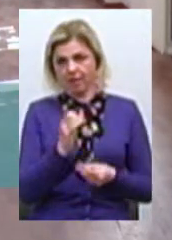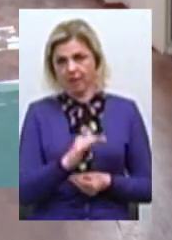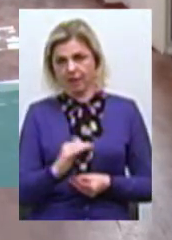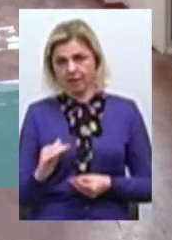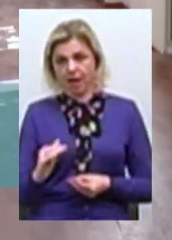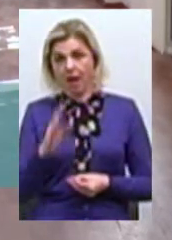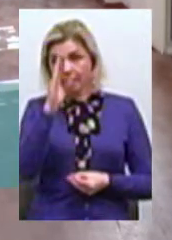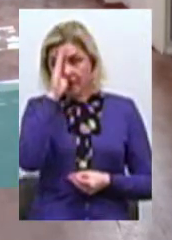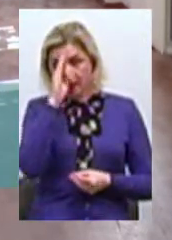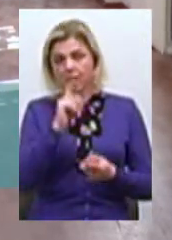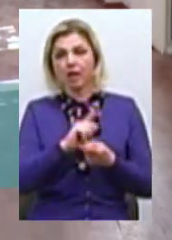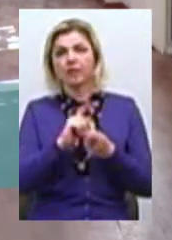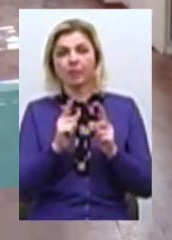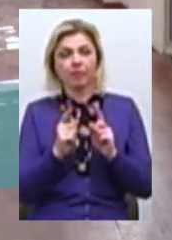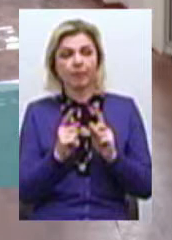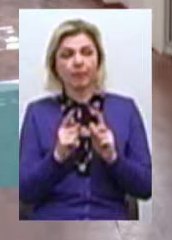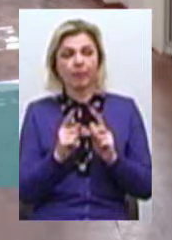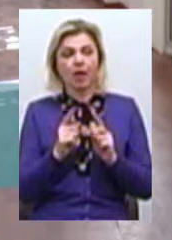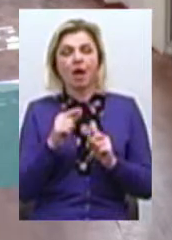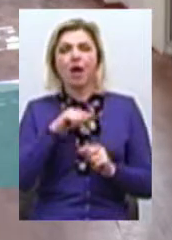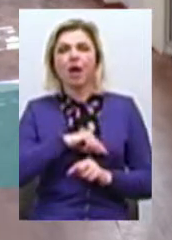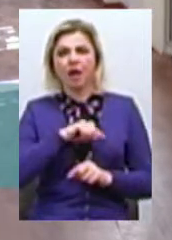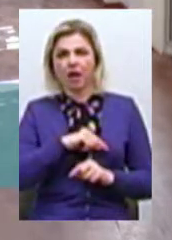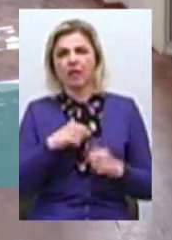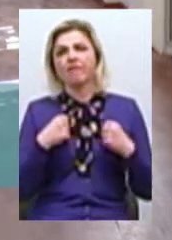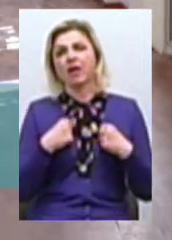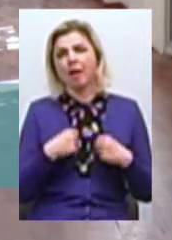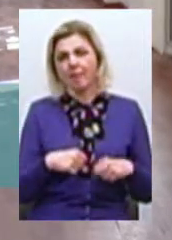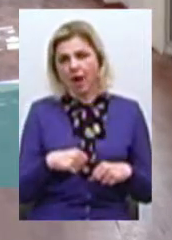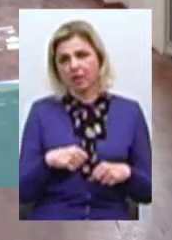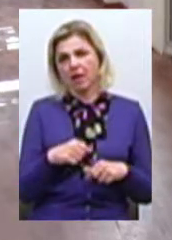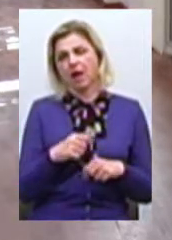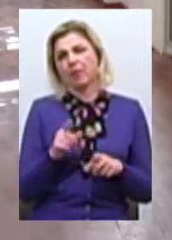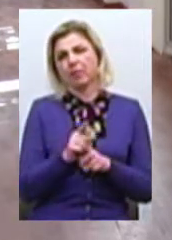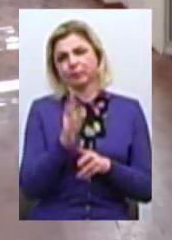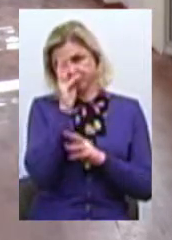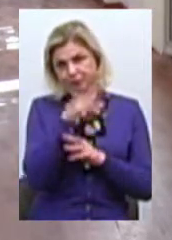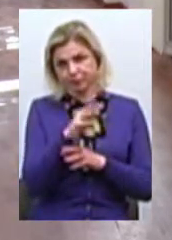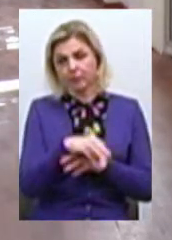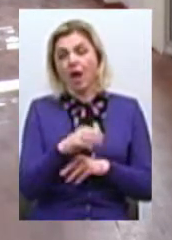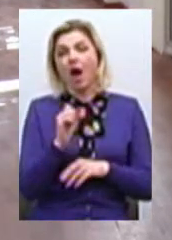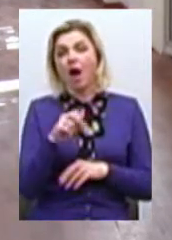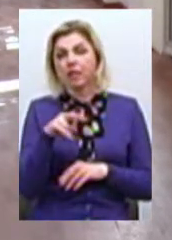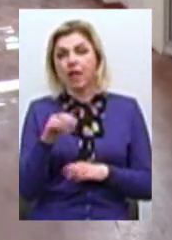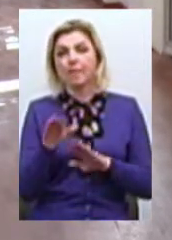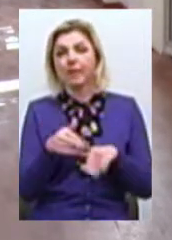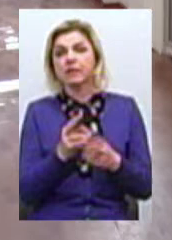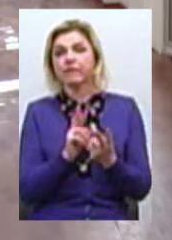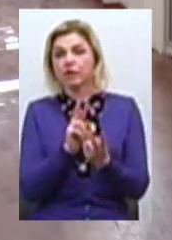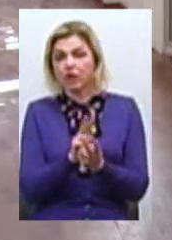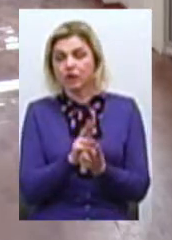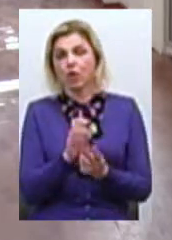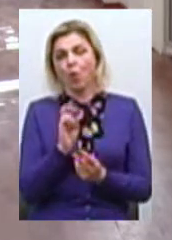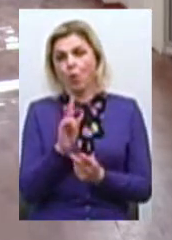він за темпераментом флегматик, домінуючий тип. Але після зустрічі він